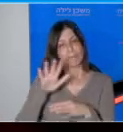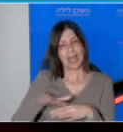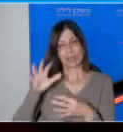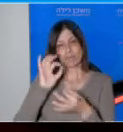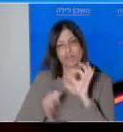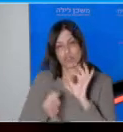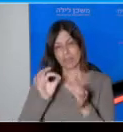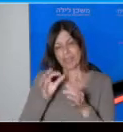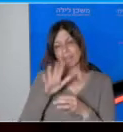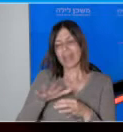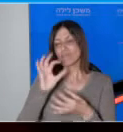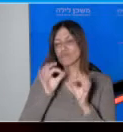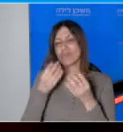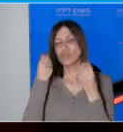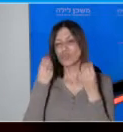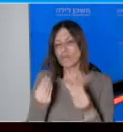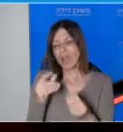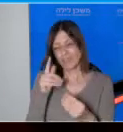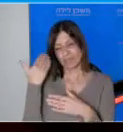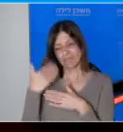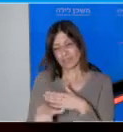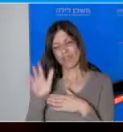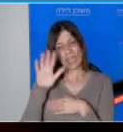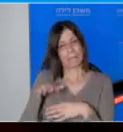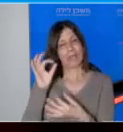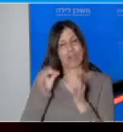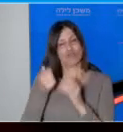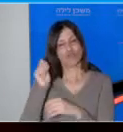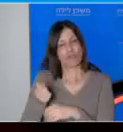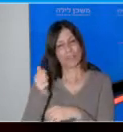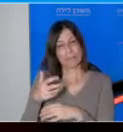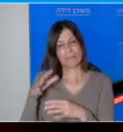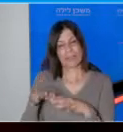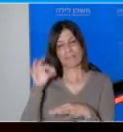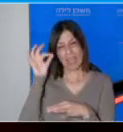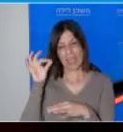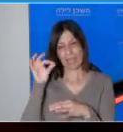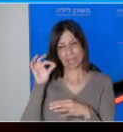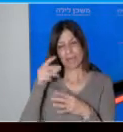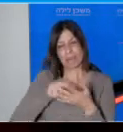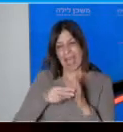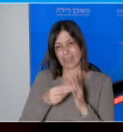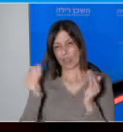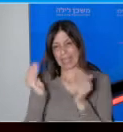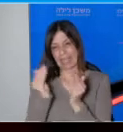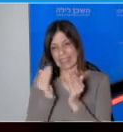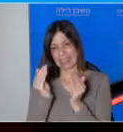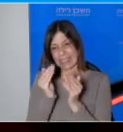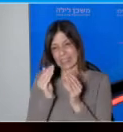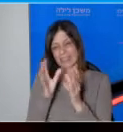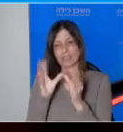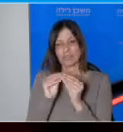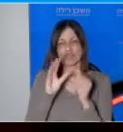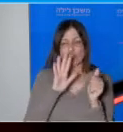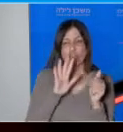מערכת משפט טובה, אבל בסופו של דבר גם השופטים נבחרים בתוך בחדרון קטן עם